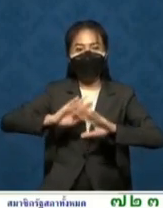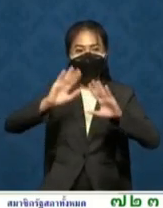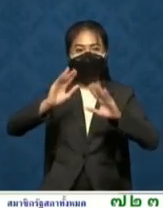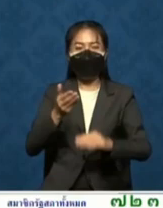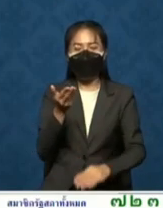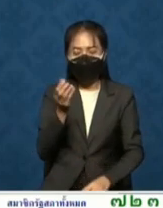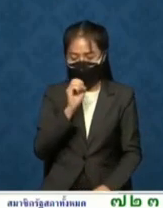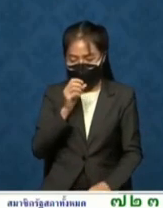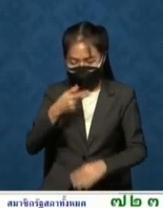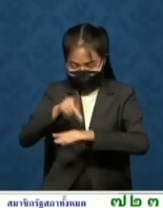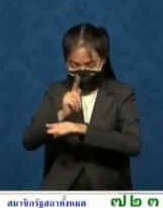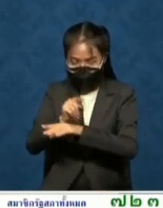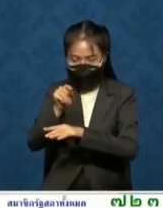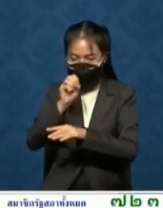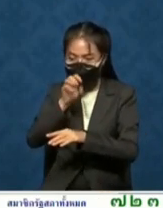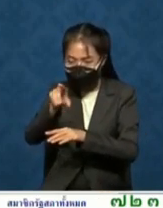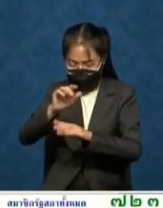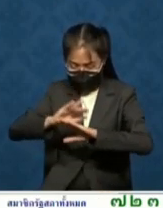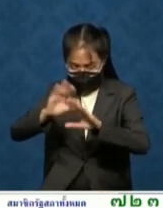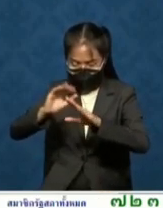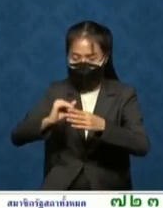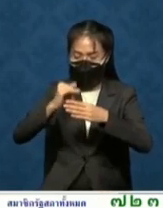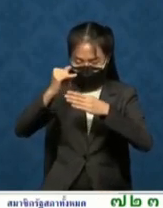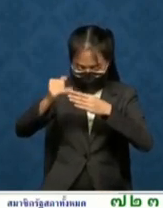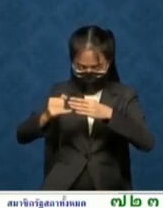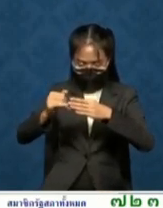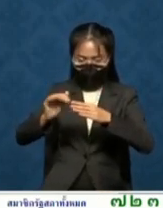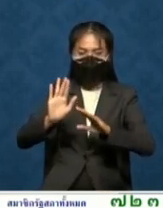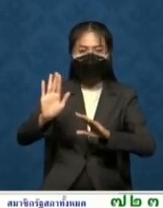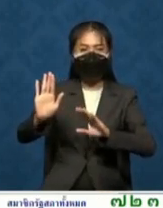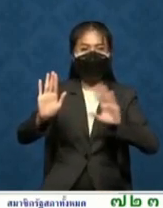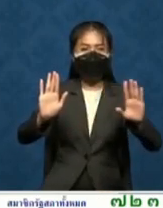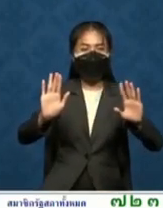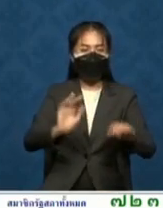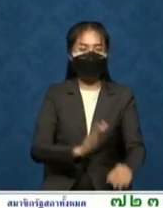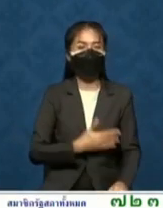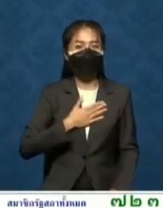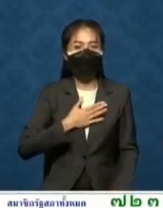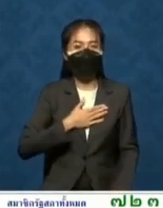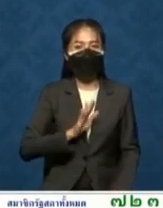อนก็ถอนครับครับจบแล้วครับ ท่านประธานครับ ท่านประธานครับผมประท้วงท่านประธานครับ